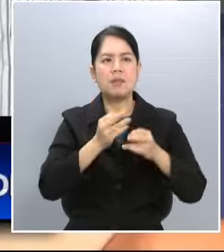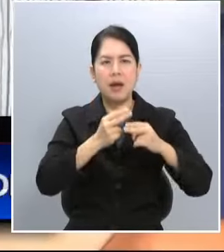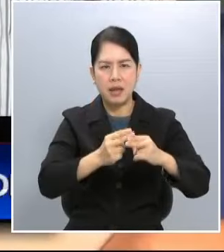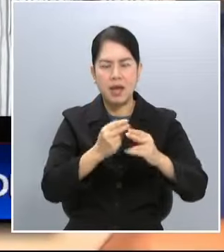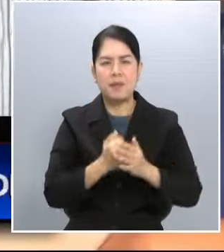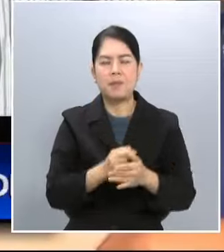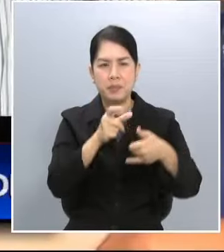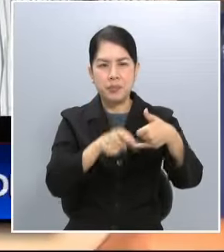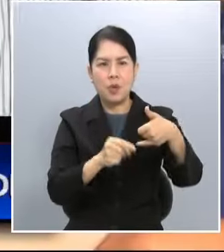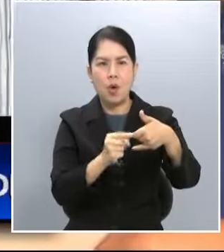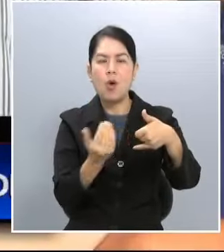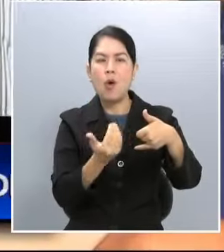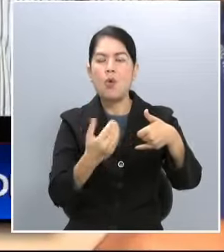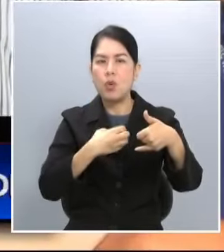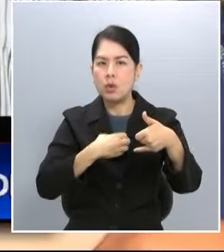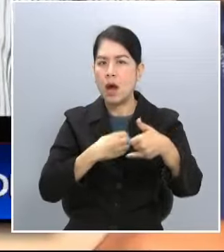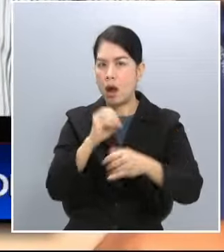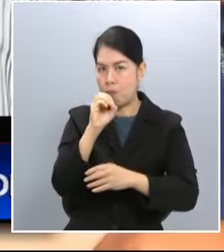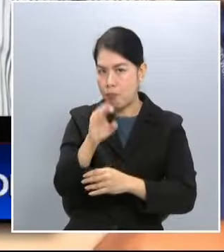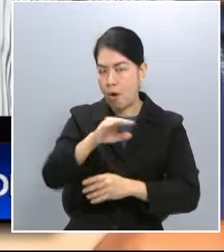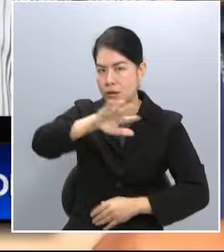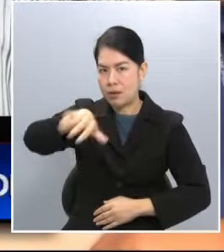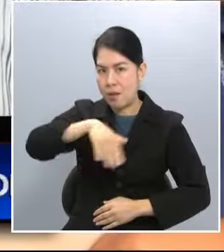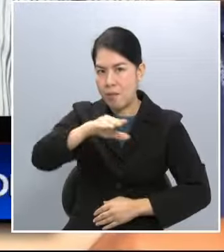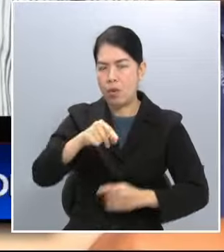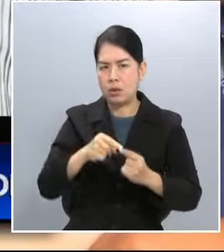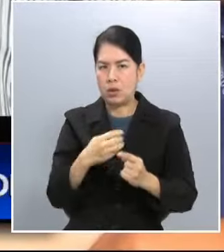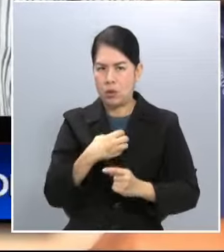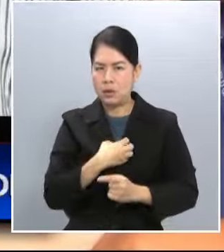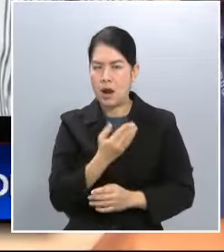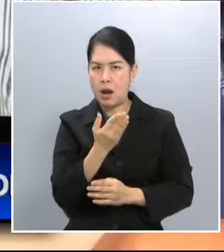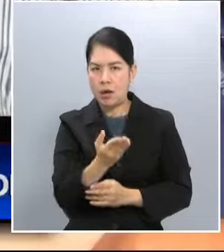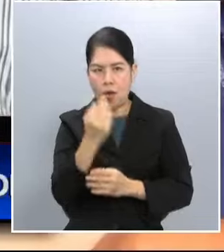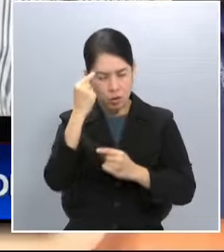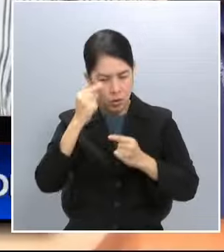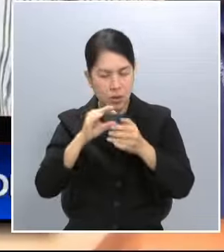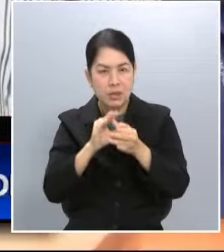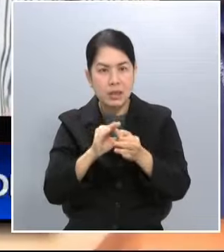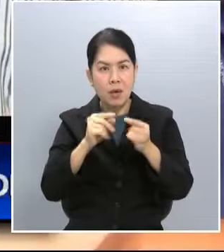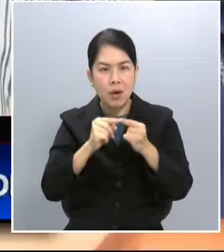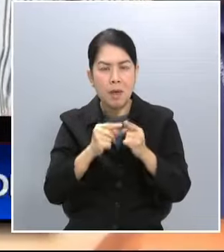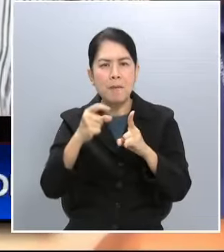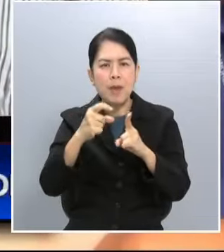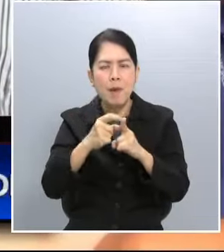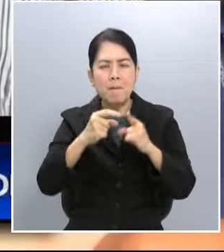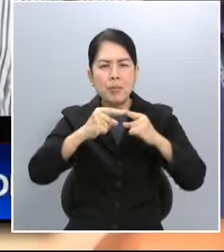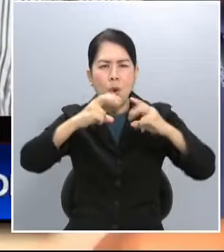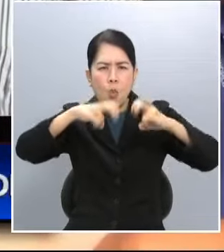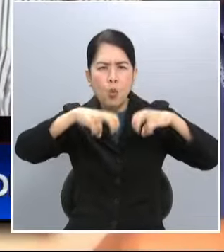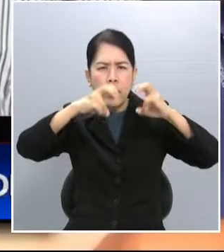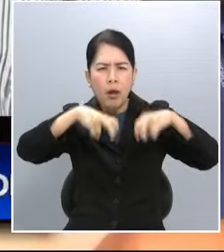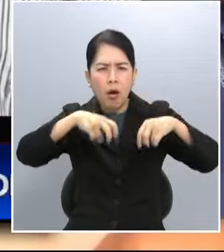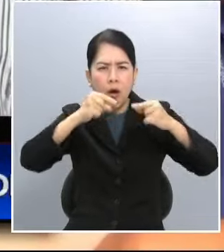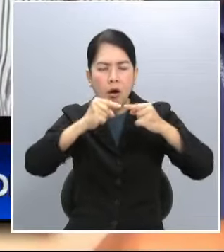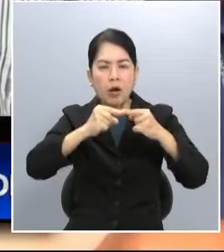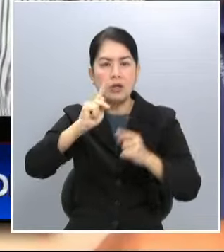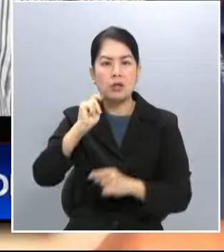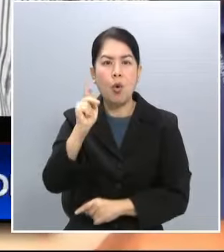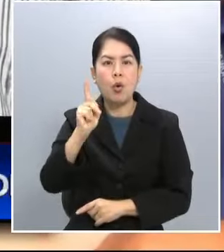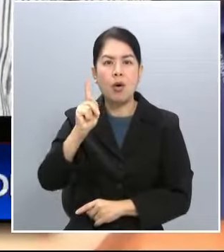นว่าขออย่าให้ทุกคนใช้การวิเคราะห์ทิปขอให้ทุกคนเนี่ยเข้ามาดูว่าความเป็นจริงมันคืออะไร